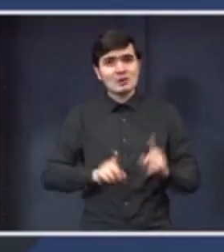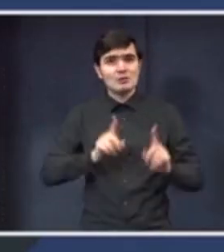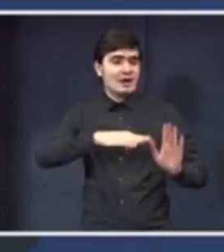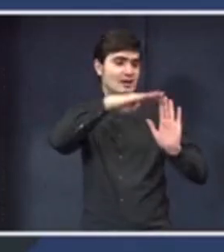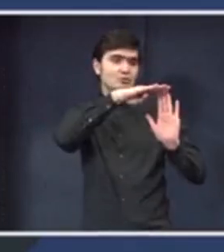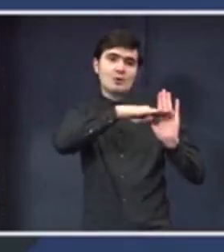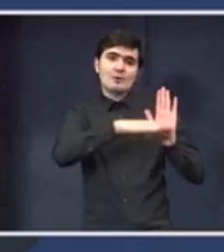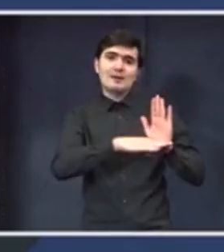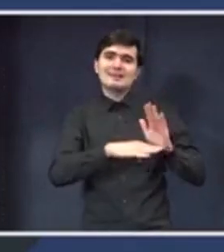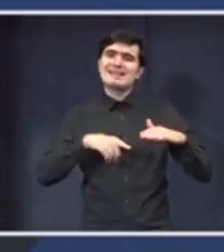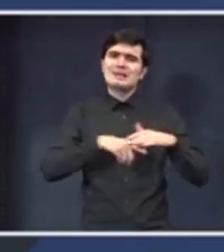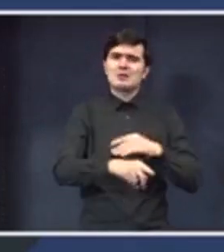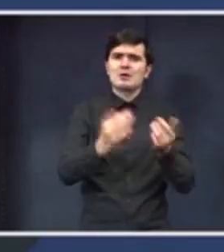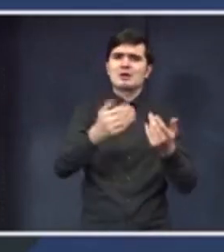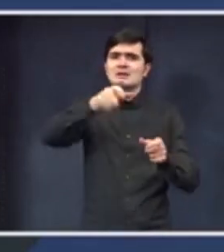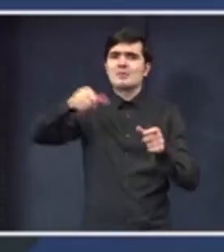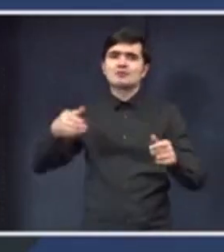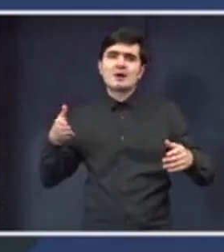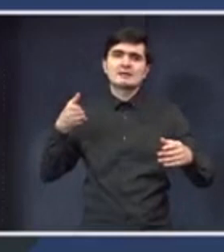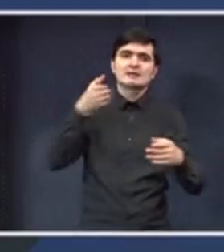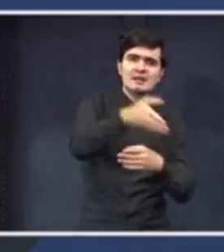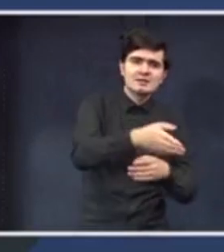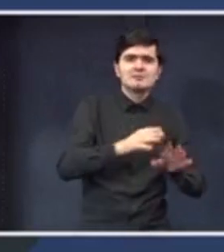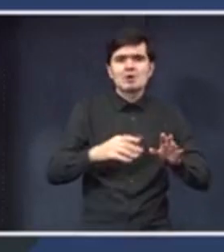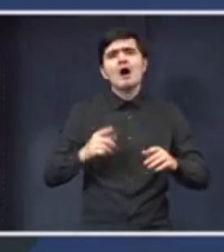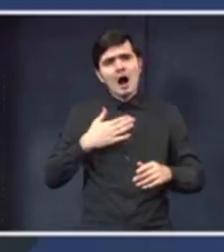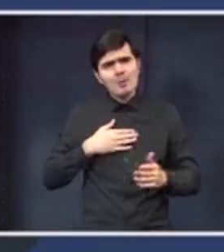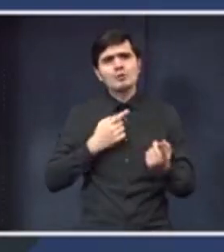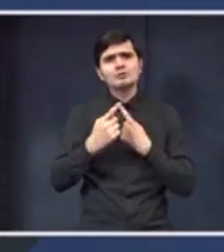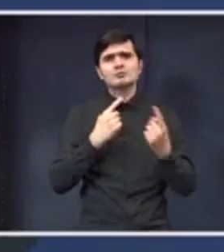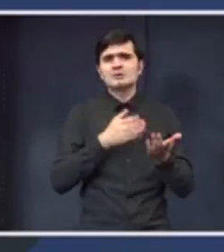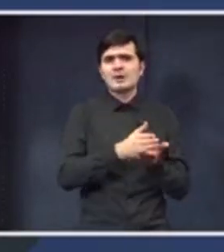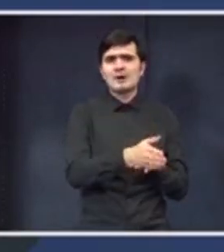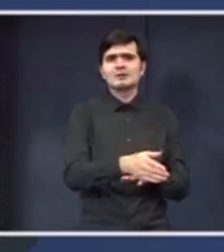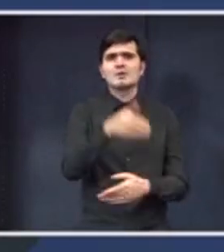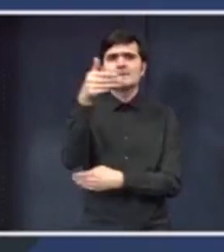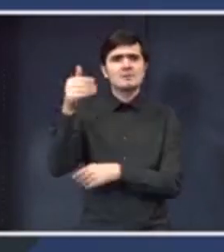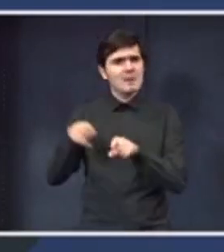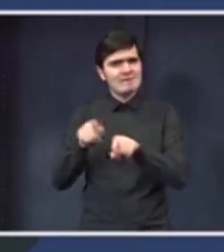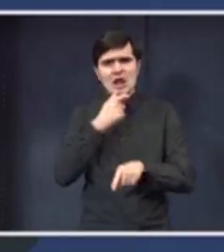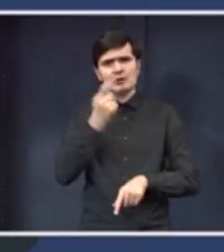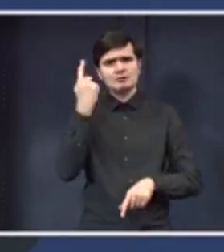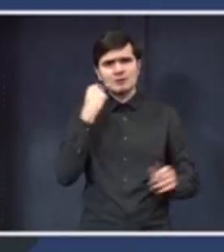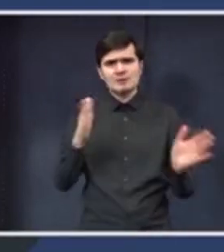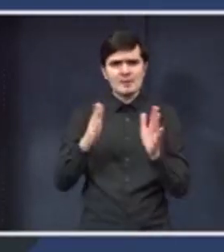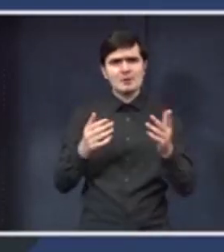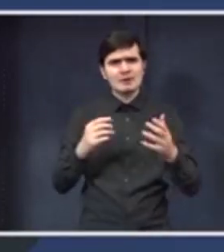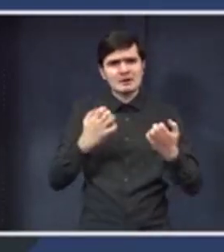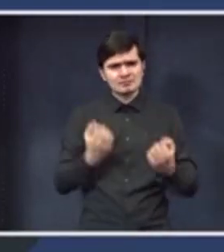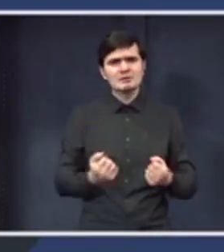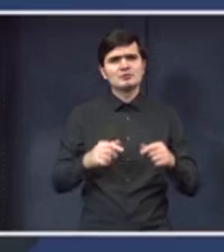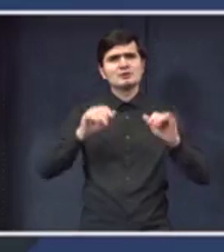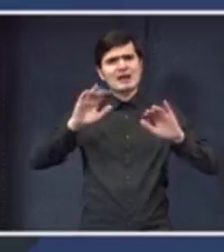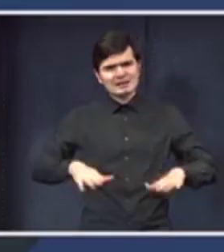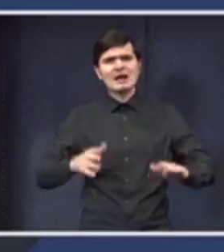în interior, câte persoane intră și așa mai departe. Am o discuție permanentă cu retailerii, am avut și anul trecut în perioada de pandemie, am avut și în perioada de stare